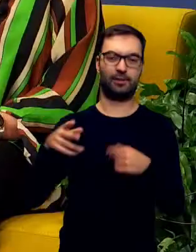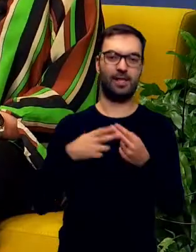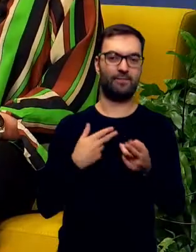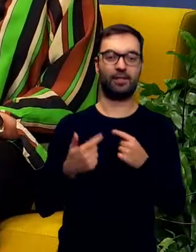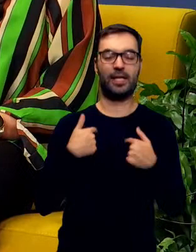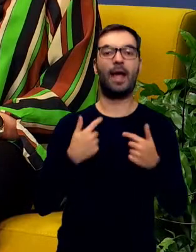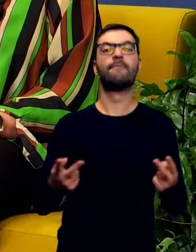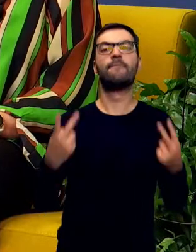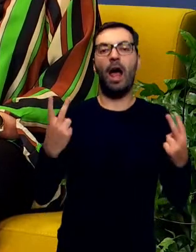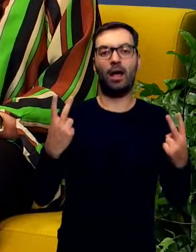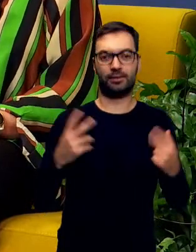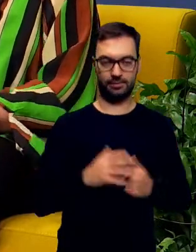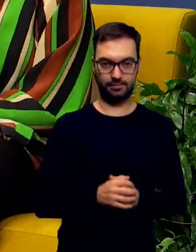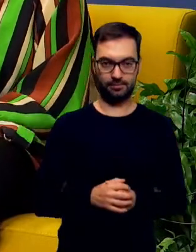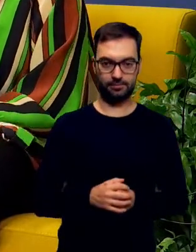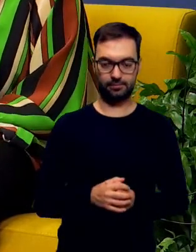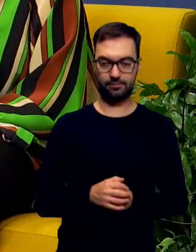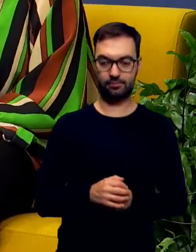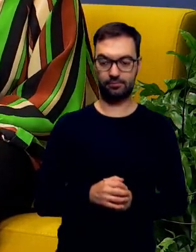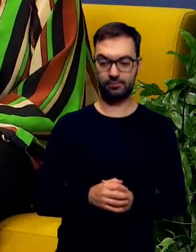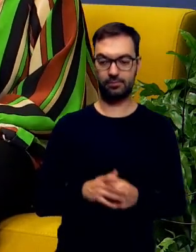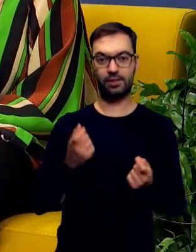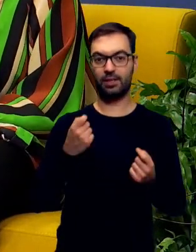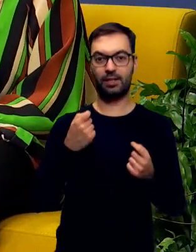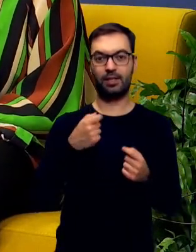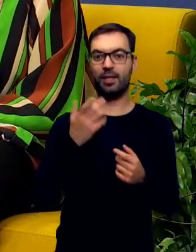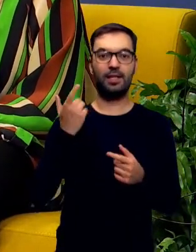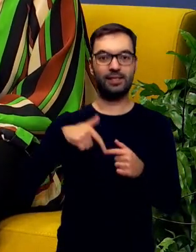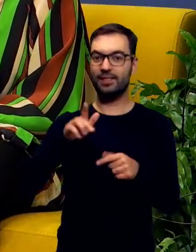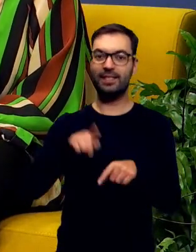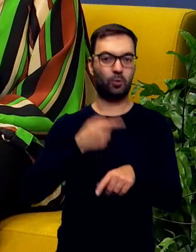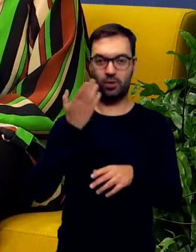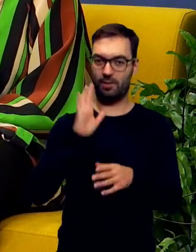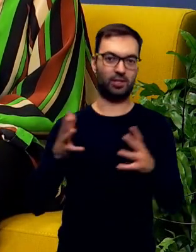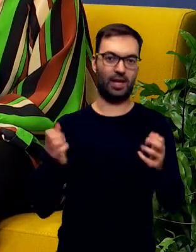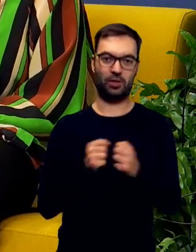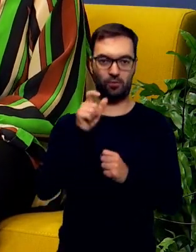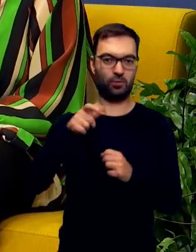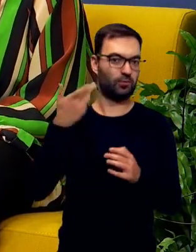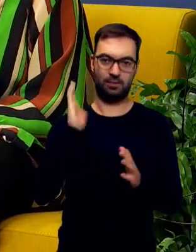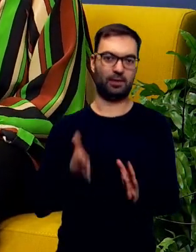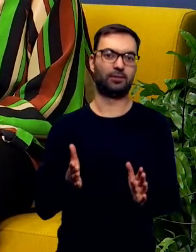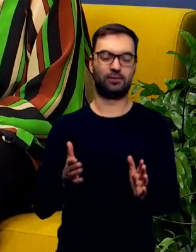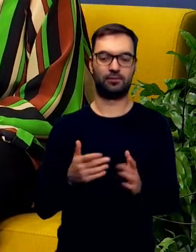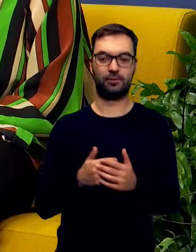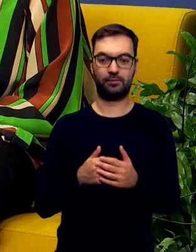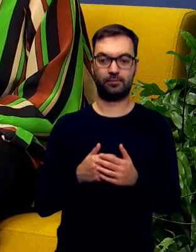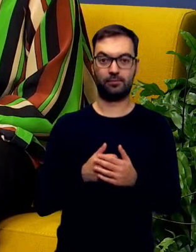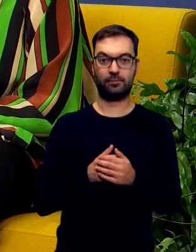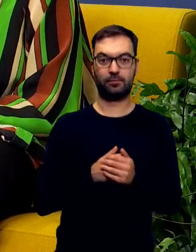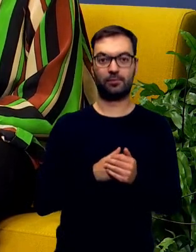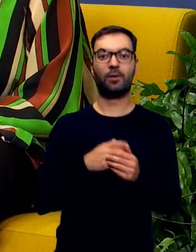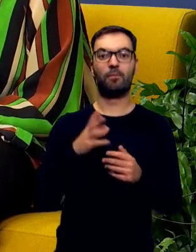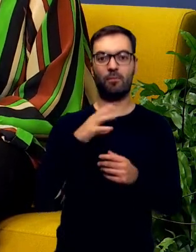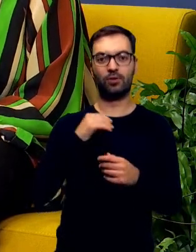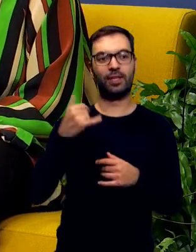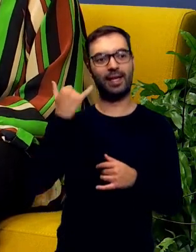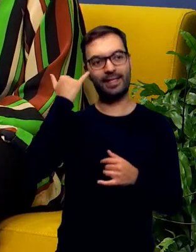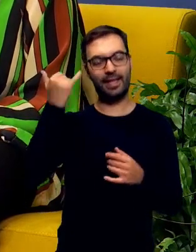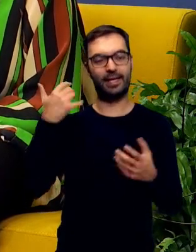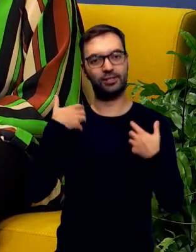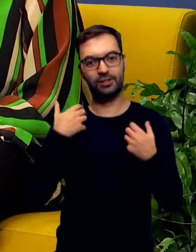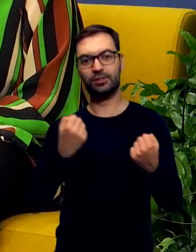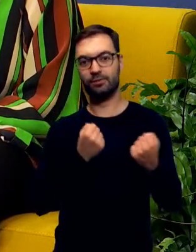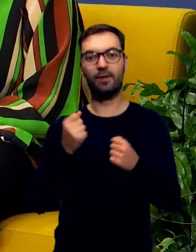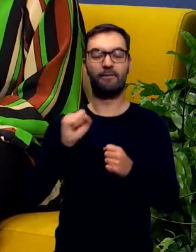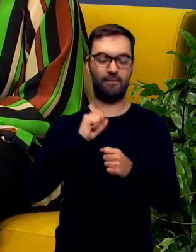Bo ja jestem ważniejszy, mhm. Tak? No to za chwilę nie będziemy mieli ratowników. Po prostu, bo no, można tą ideą żyć i